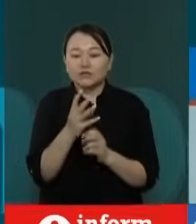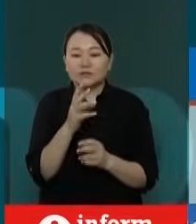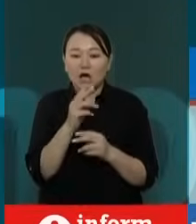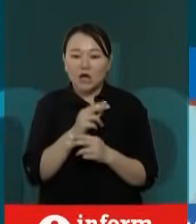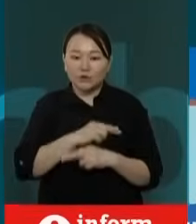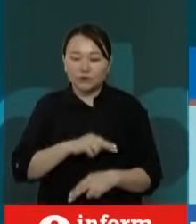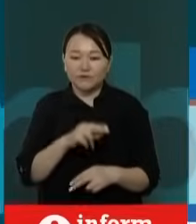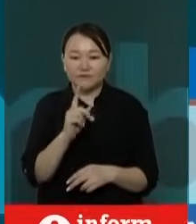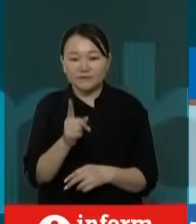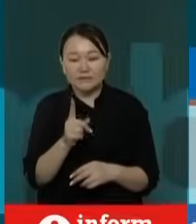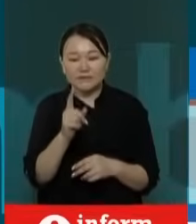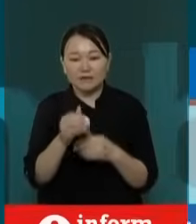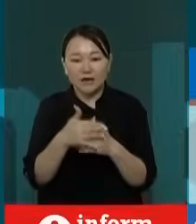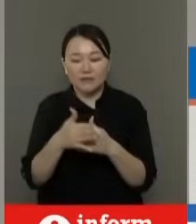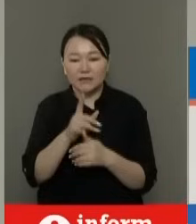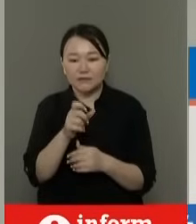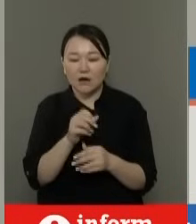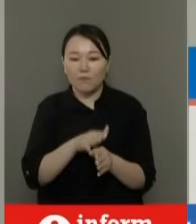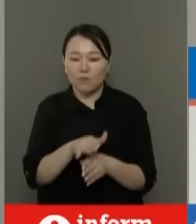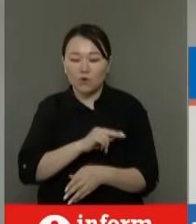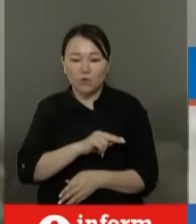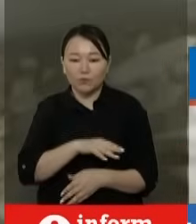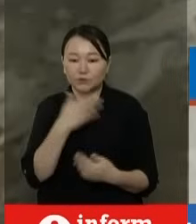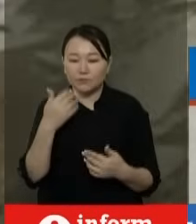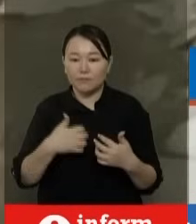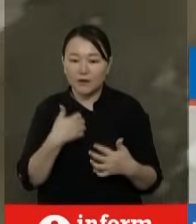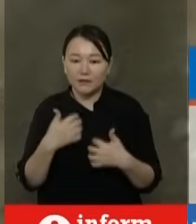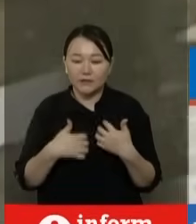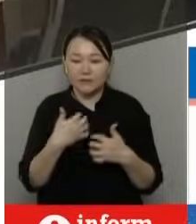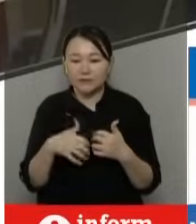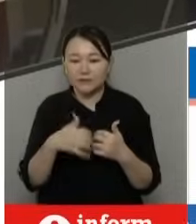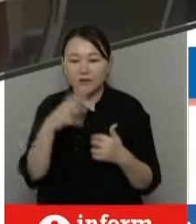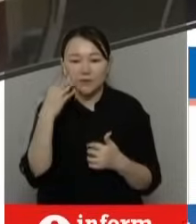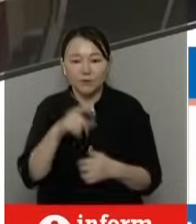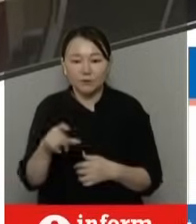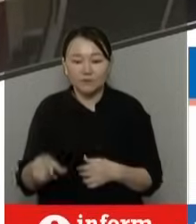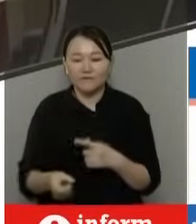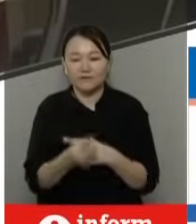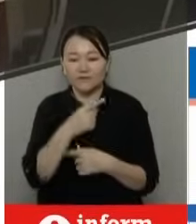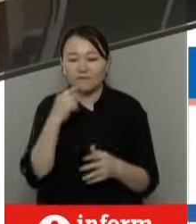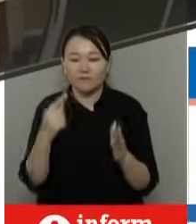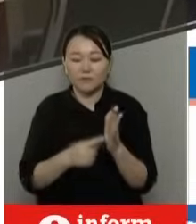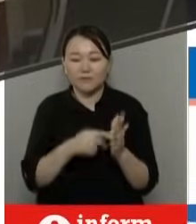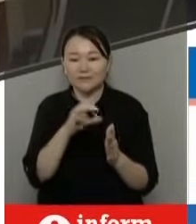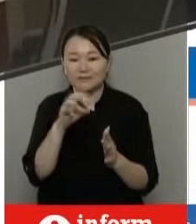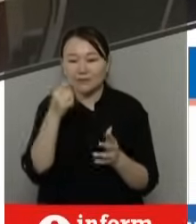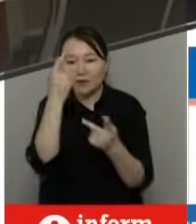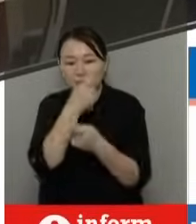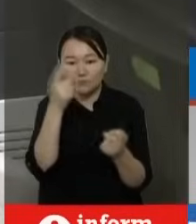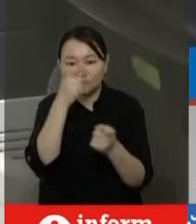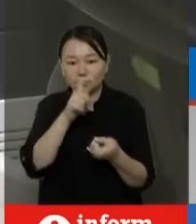получили взыскание за недоработки, которые привели к панике среди алматинцев. Вызвала вопросы и система оповещения. Проверка